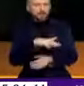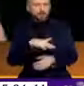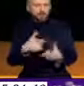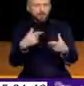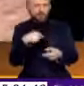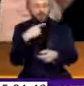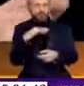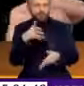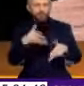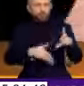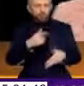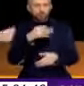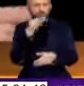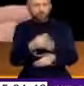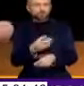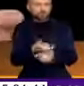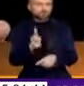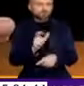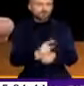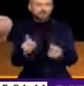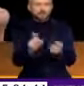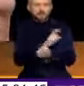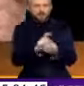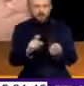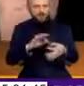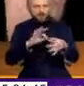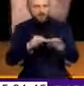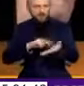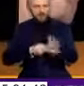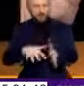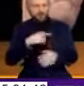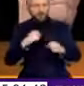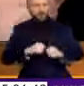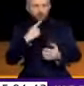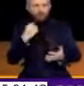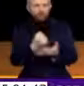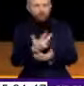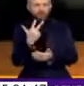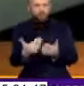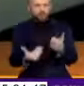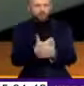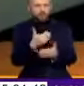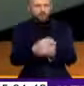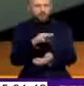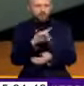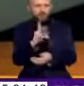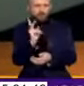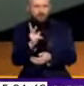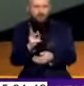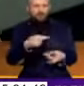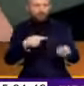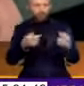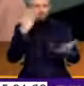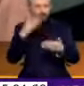території. Йдеться про оболонь. Скажу, що це мегаскандальний детальний план території. Намагаються узаконити три нових ТРК, торгово-розважальних